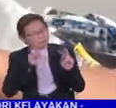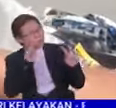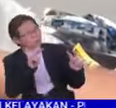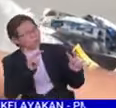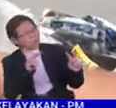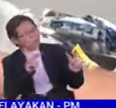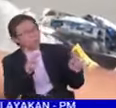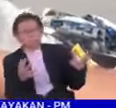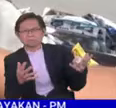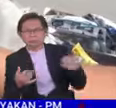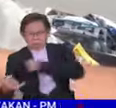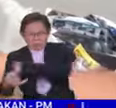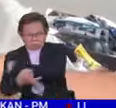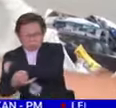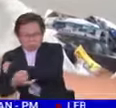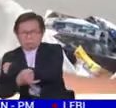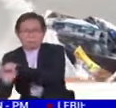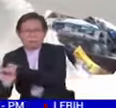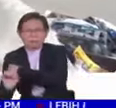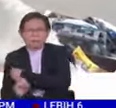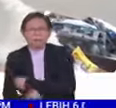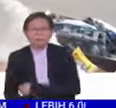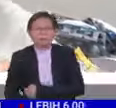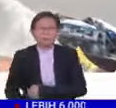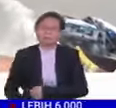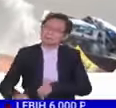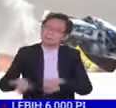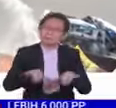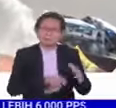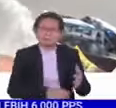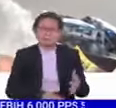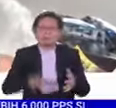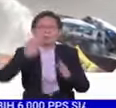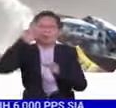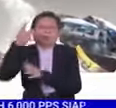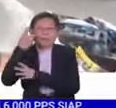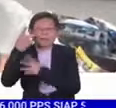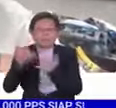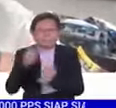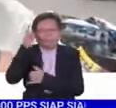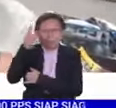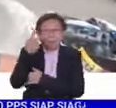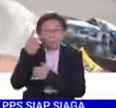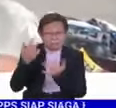tak ada yang provokasi apa antara satu sama lain. Kiranya politik kali ini